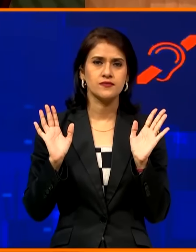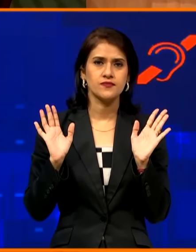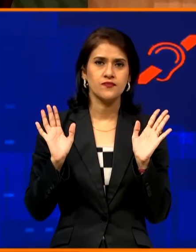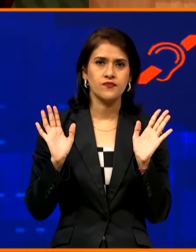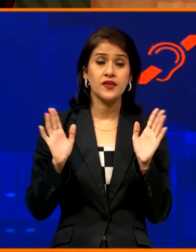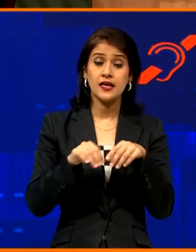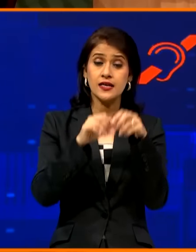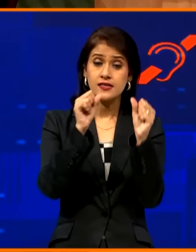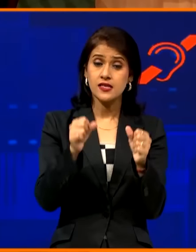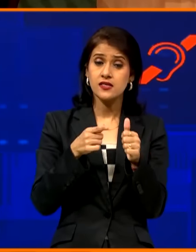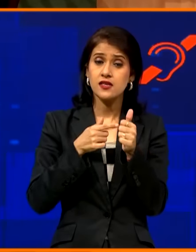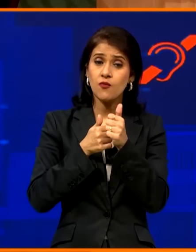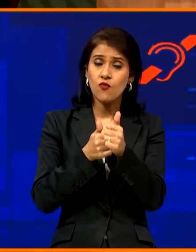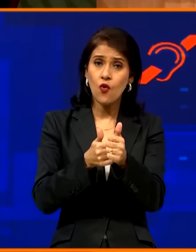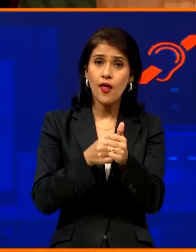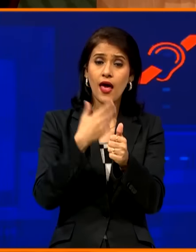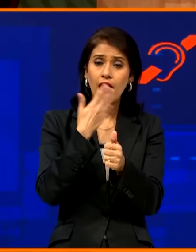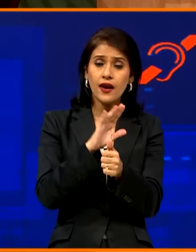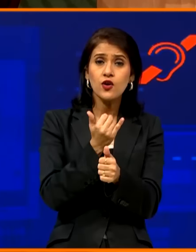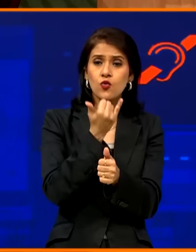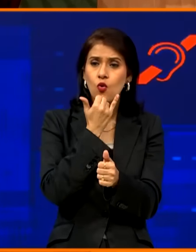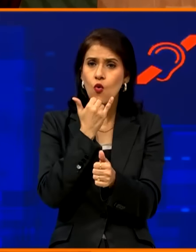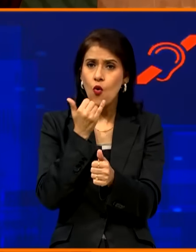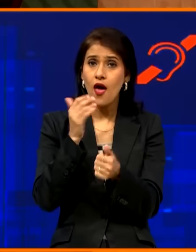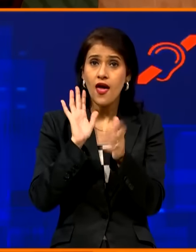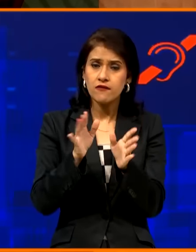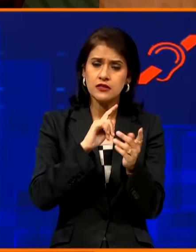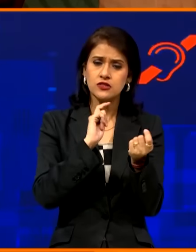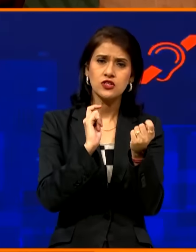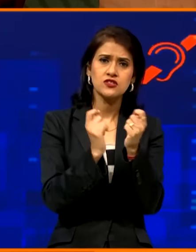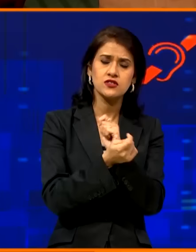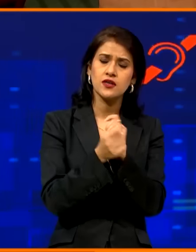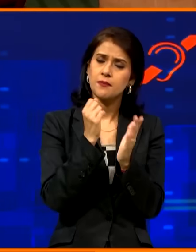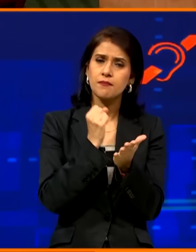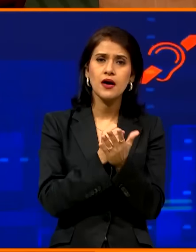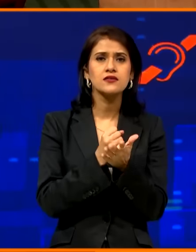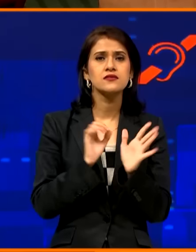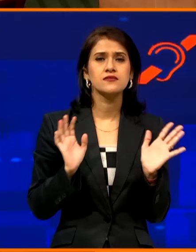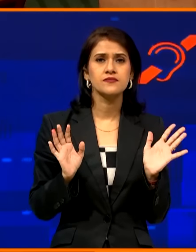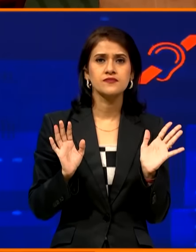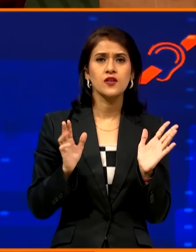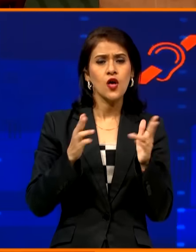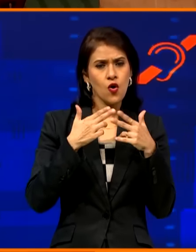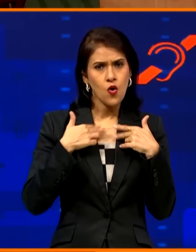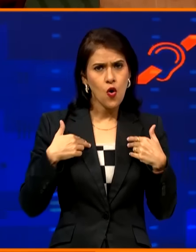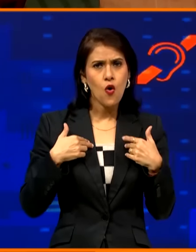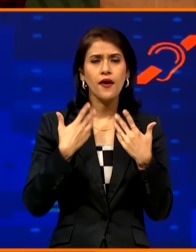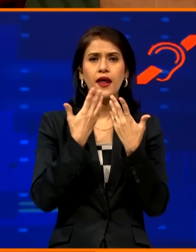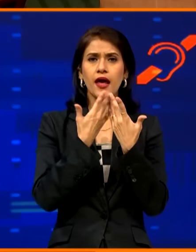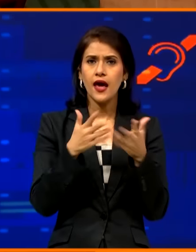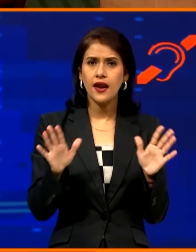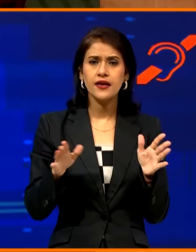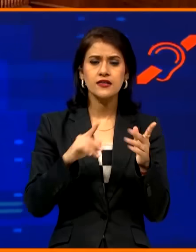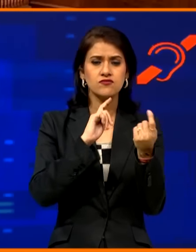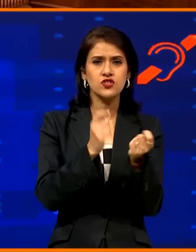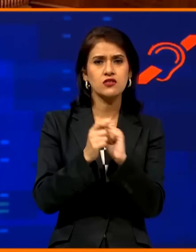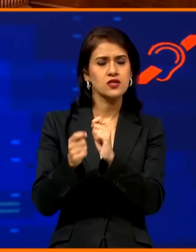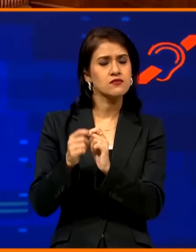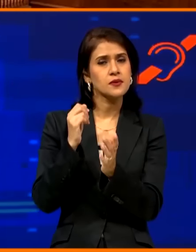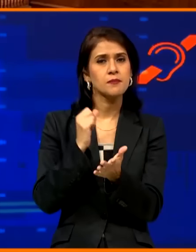से जो जो खराब आं है वो ठीक होनी चाहिए हर सिस्टम में हर जगह हर कानून में हर एक्ट में अमेंडमेंट की जरूरत